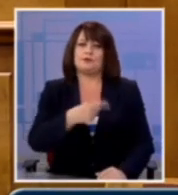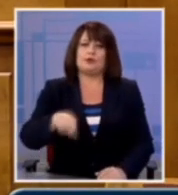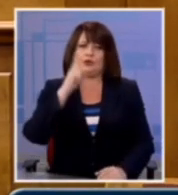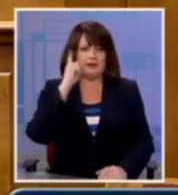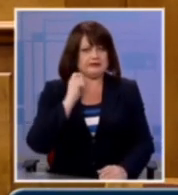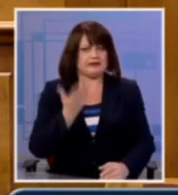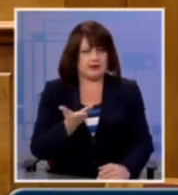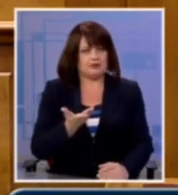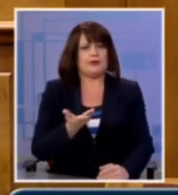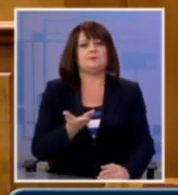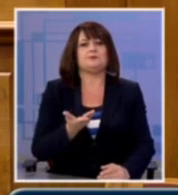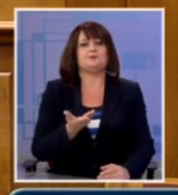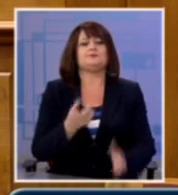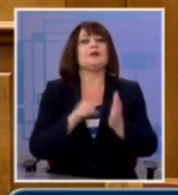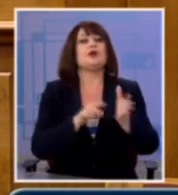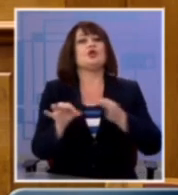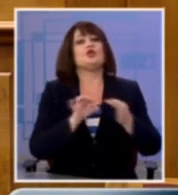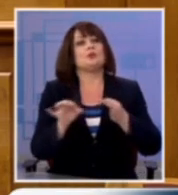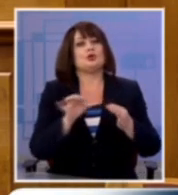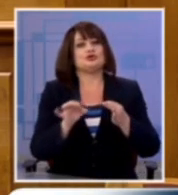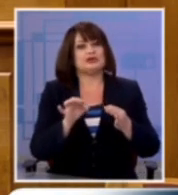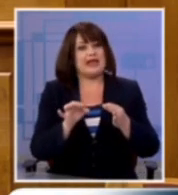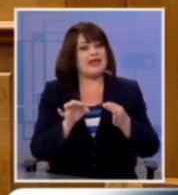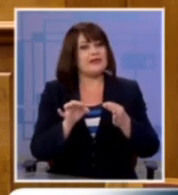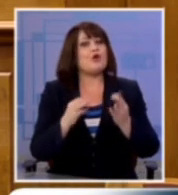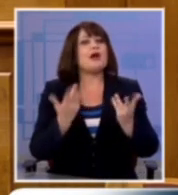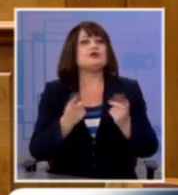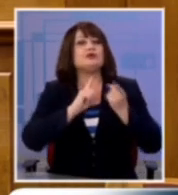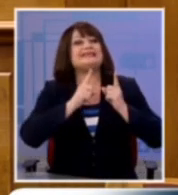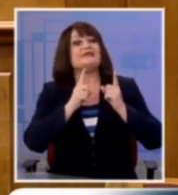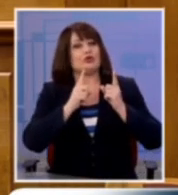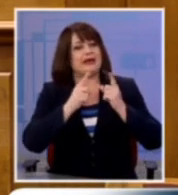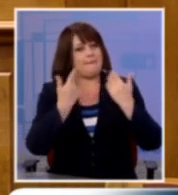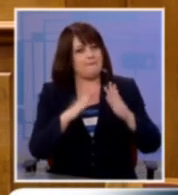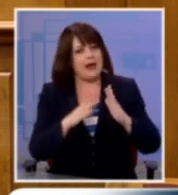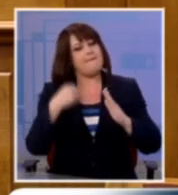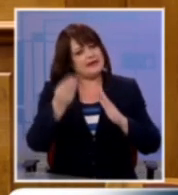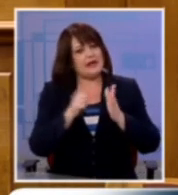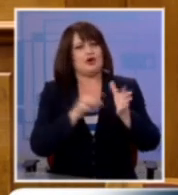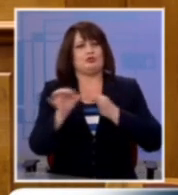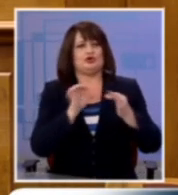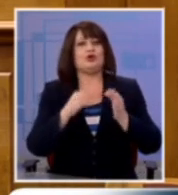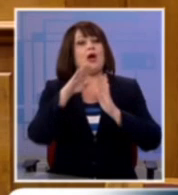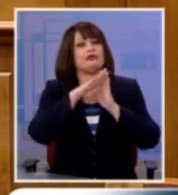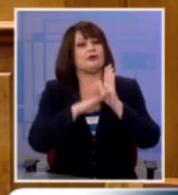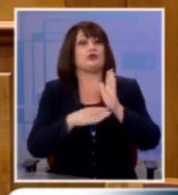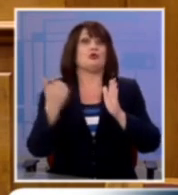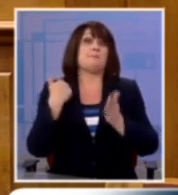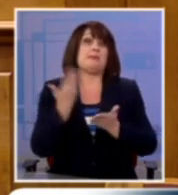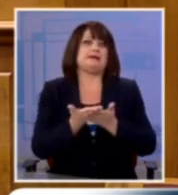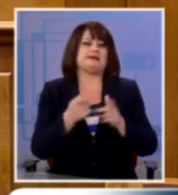ξέρουμε ότι είναι ένα νομοσχέδιο προϊόν μιας συμφωνίας με προαπαιτούμενα μέτρα.